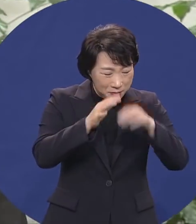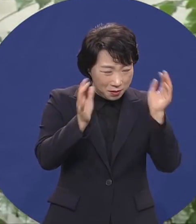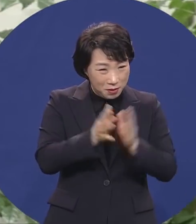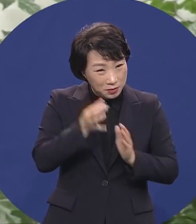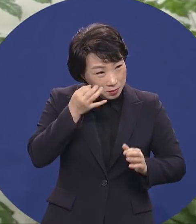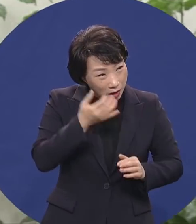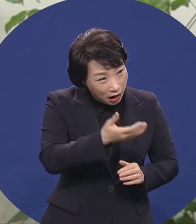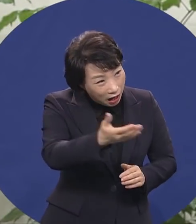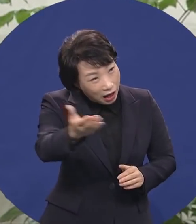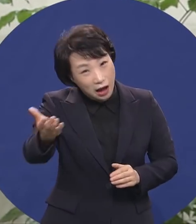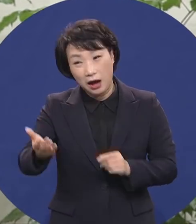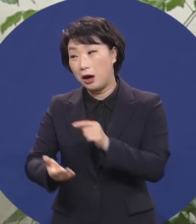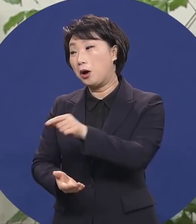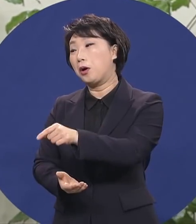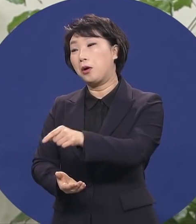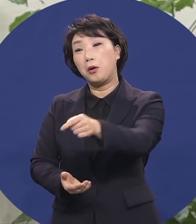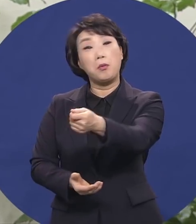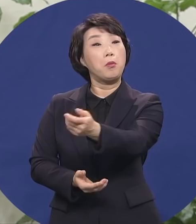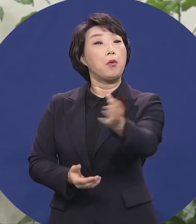보여주면서